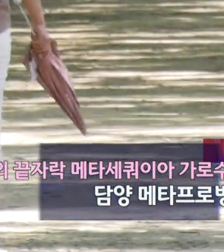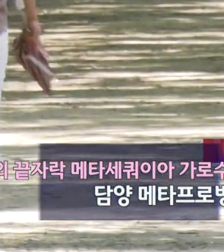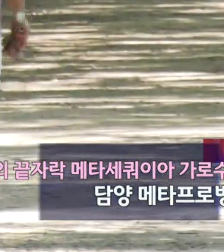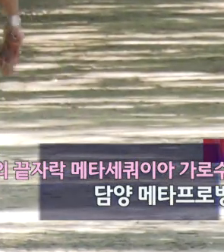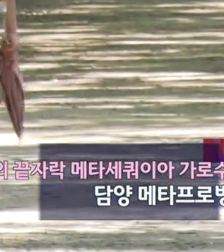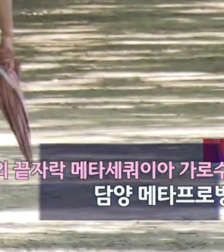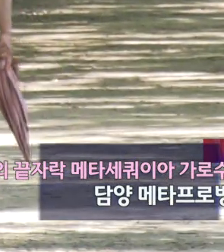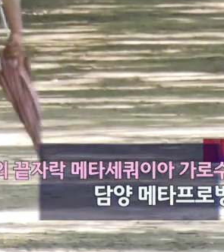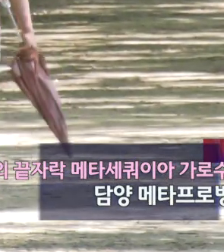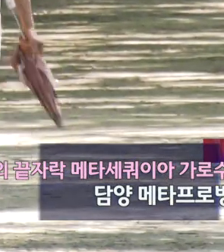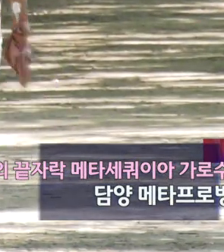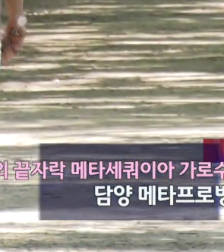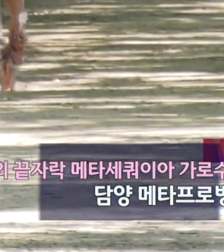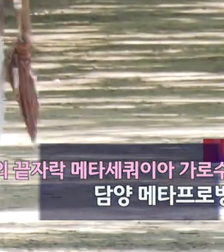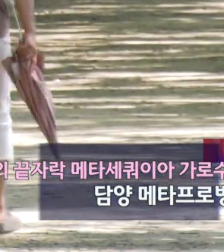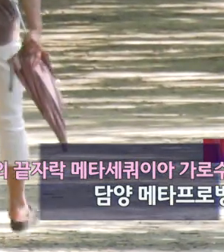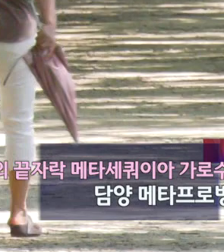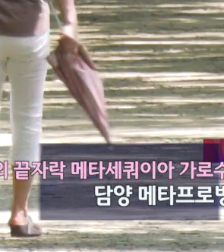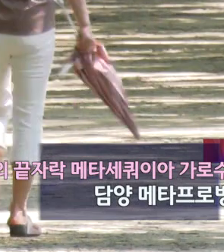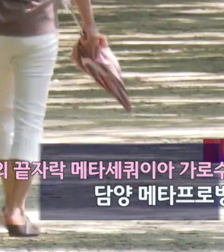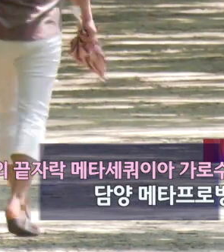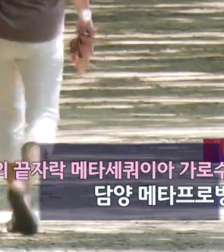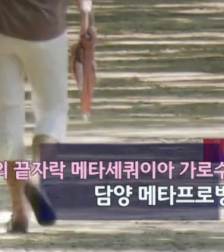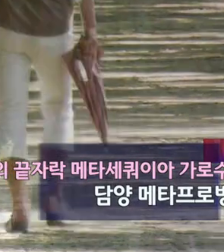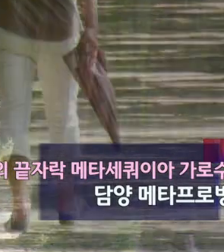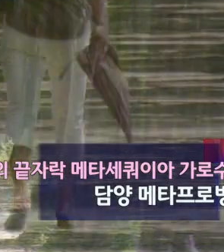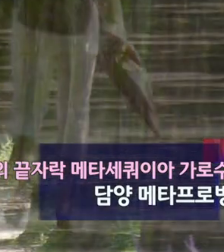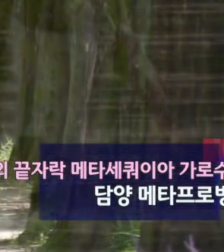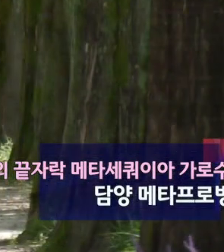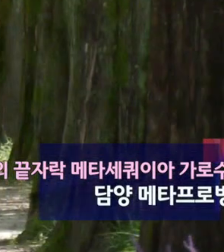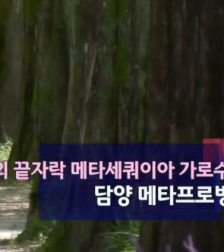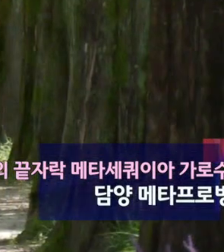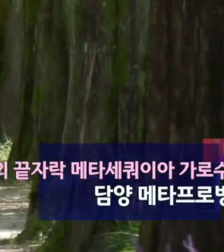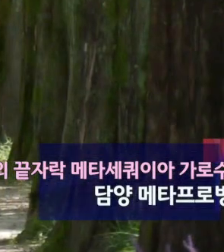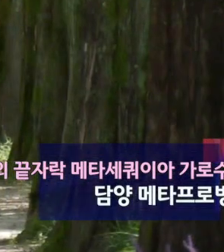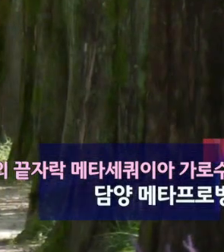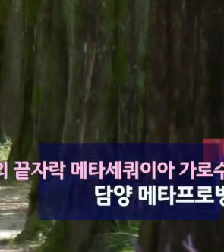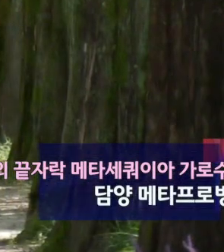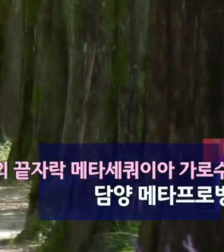으 으 으